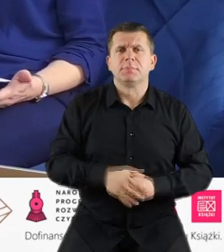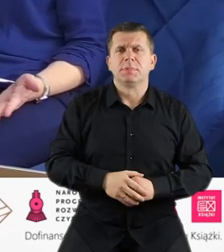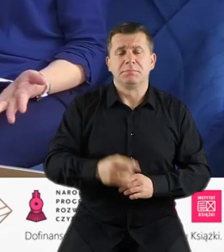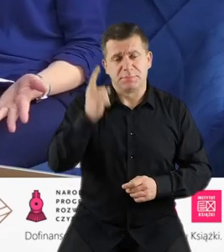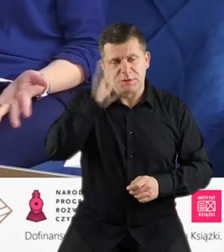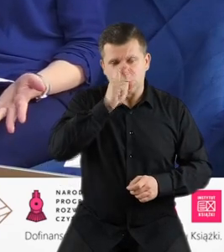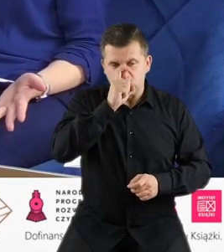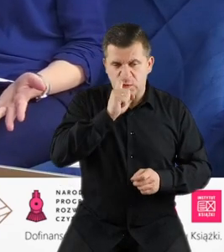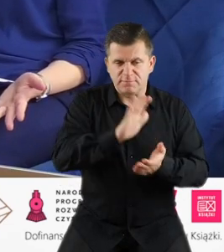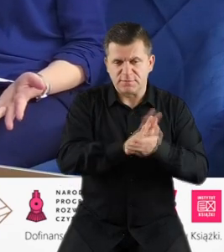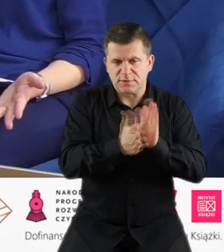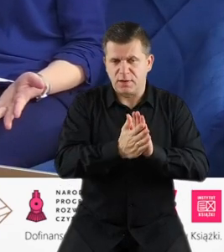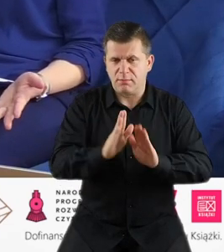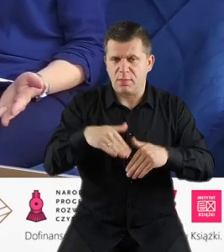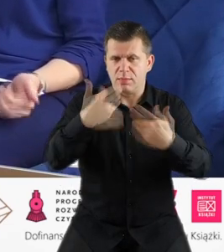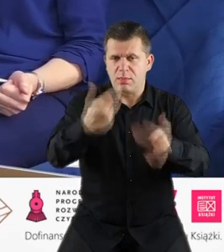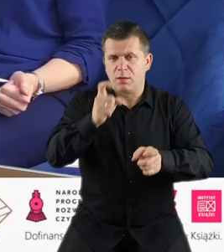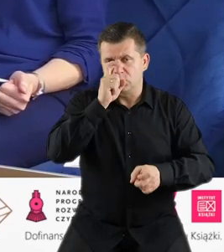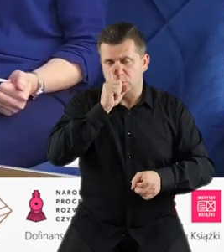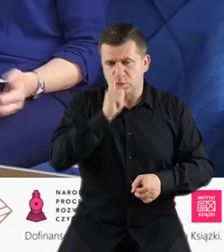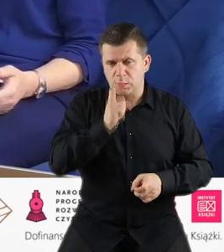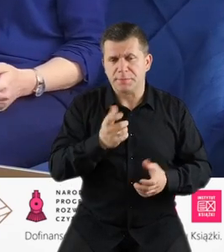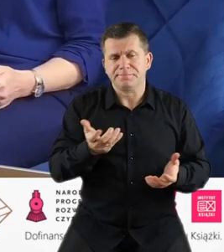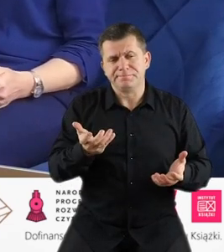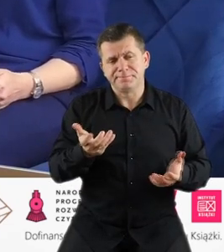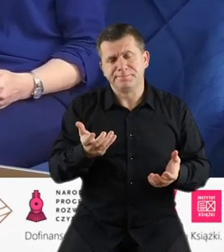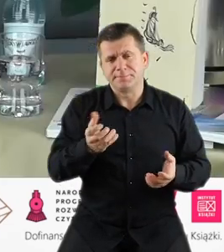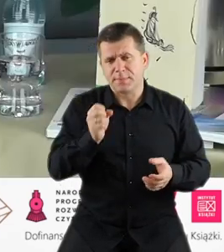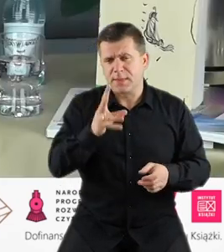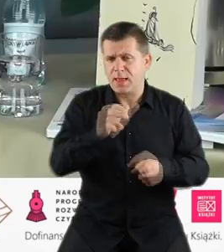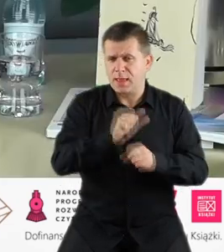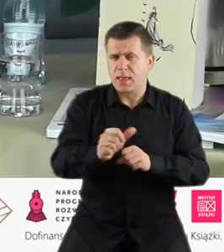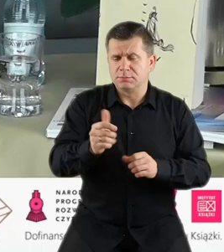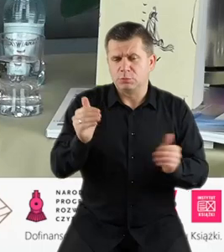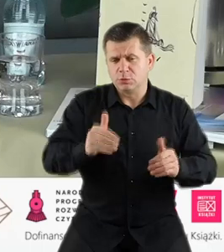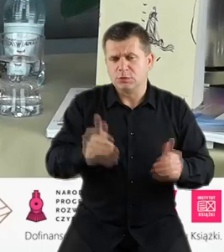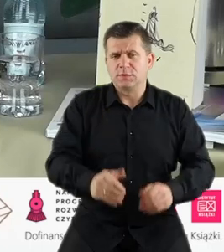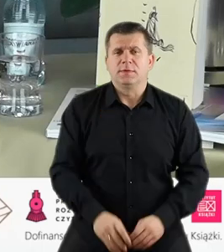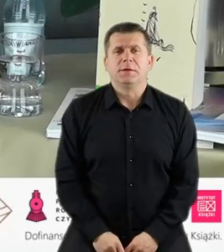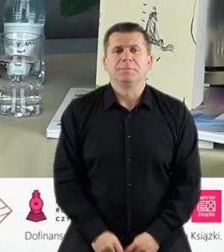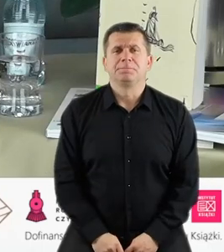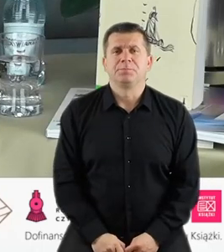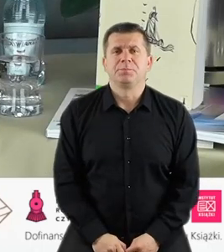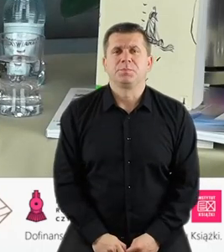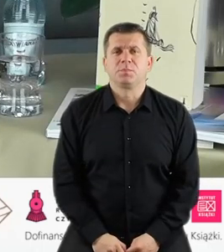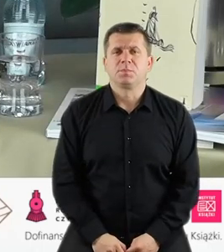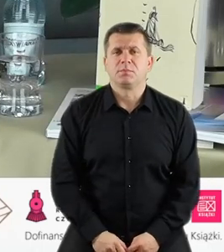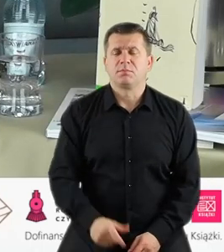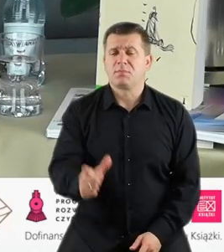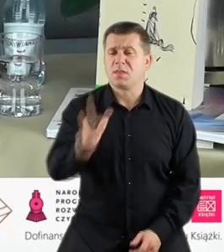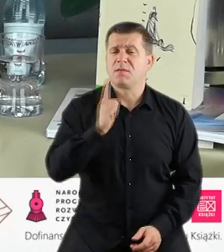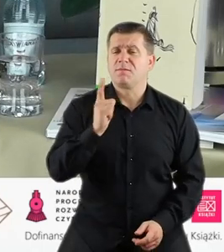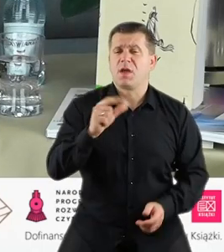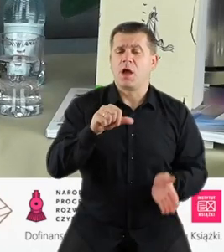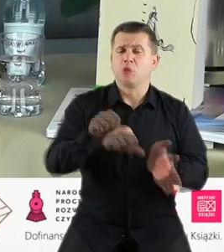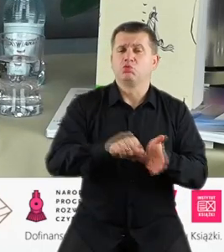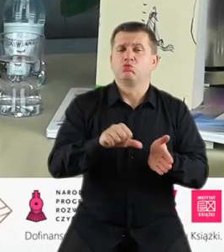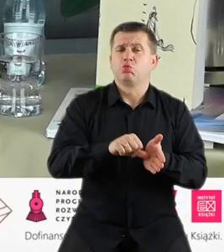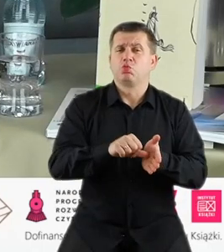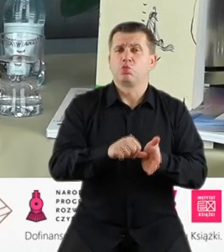mówi się, że zło rodzi zło. Tak, jest w tym coś, co Pani mówi, dokładnie. I te dwa źródła